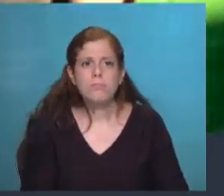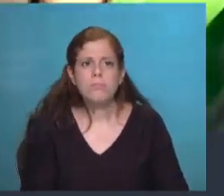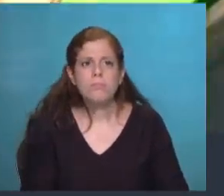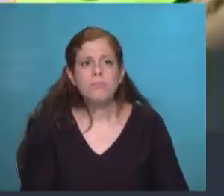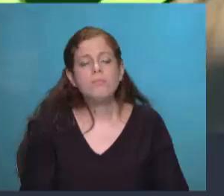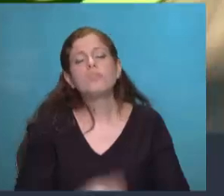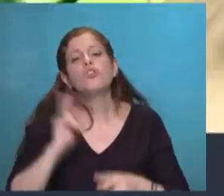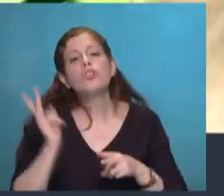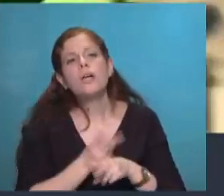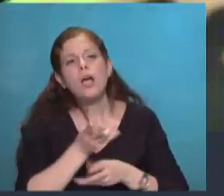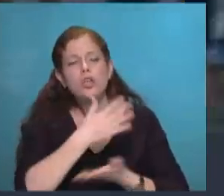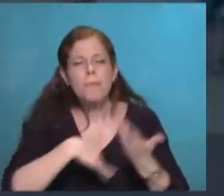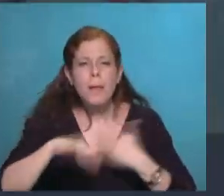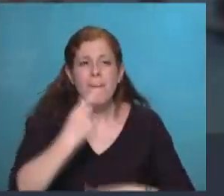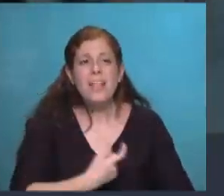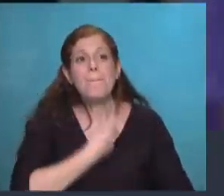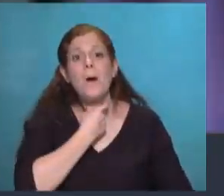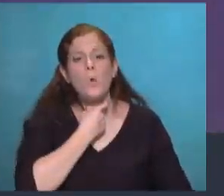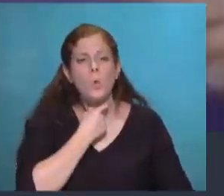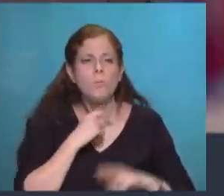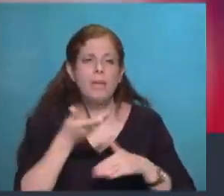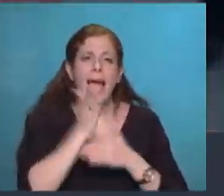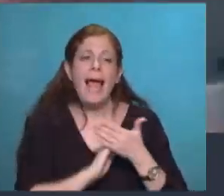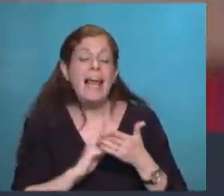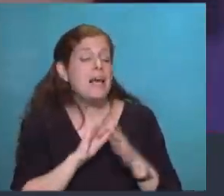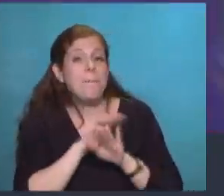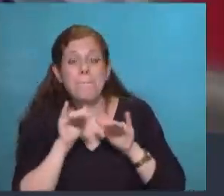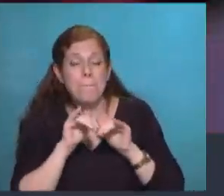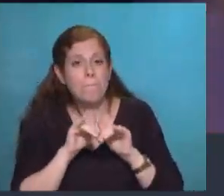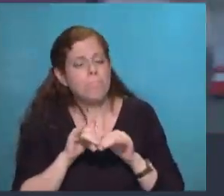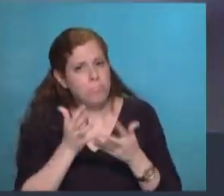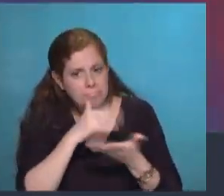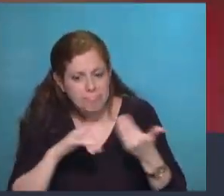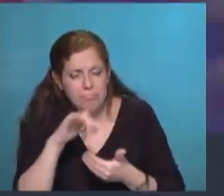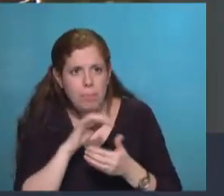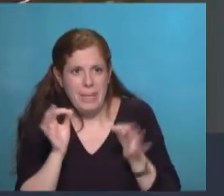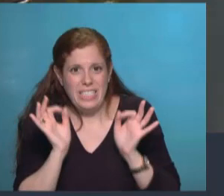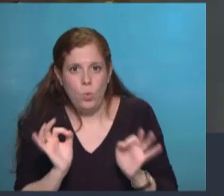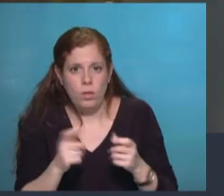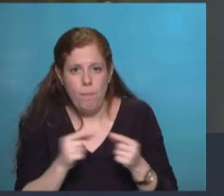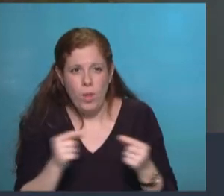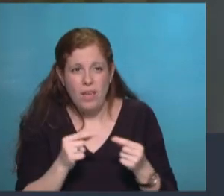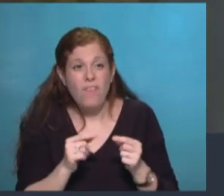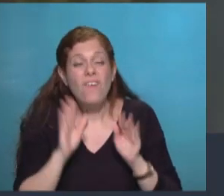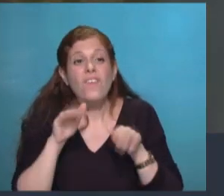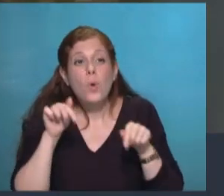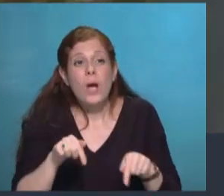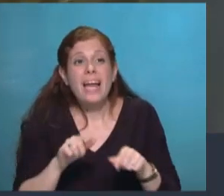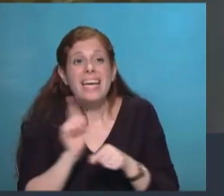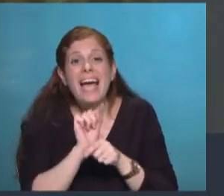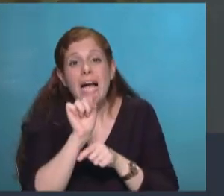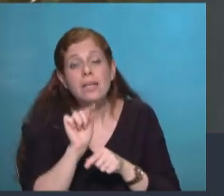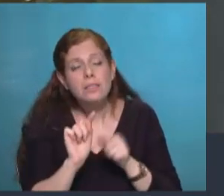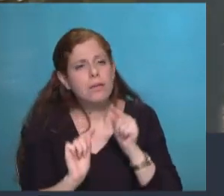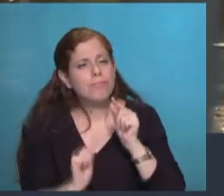שגרה שמתערבבת בחירום היא חלק בלתי נפרד מהמציאות המורכבת בעוטף, אבל אפילו כאן רגע כזה הוא יוצא